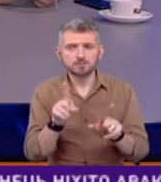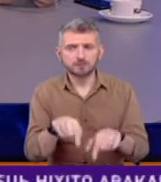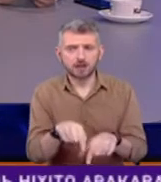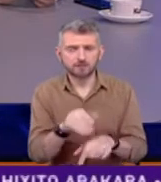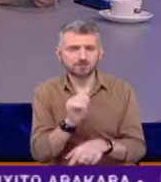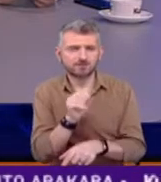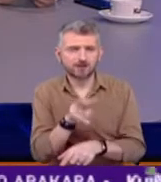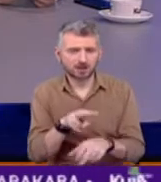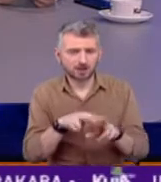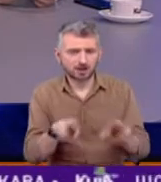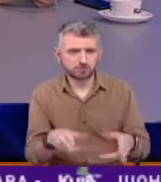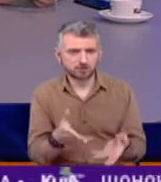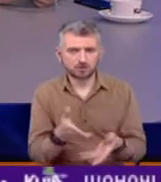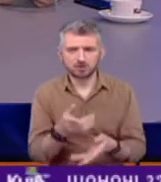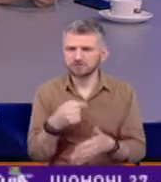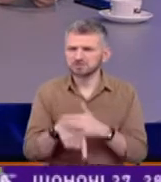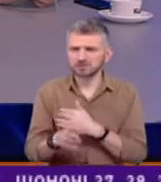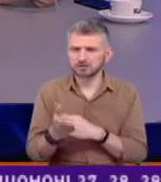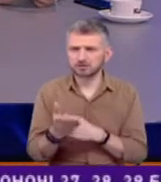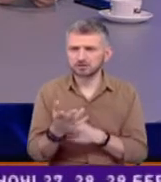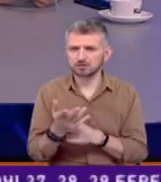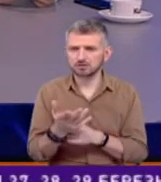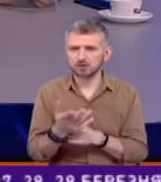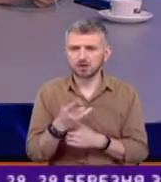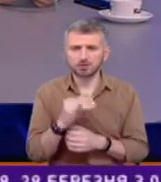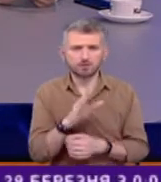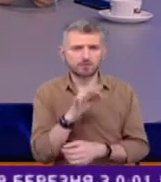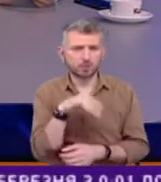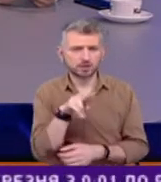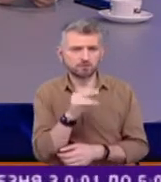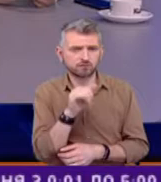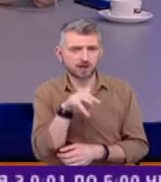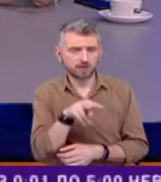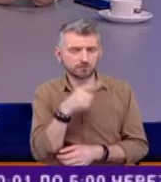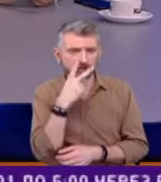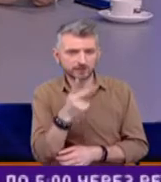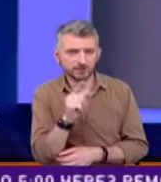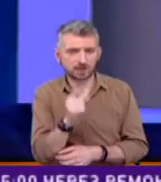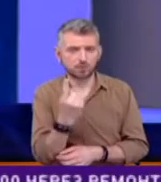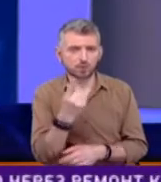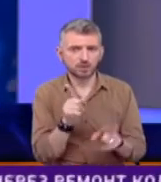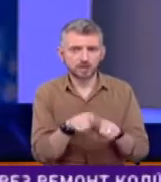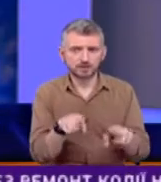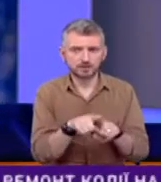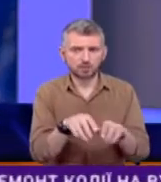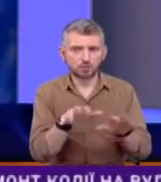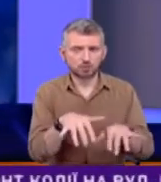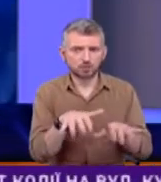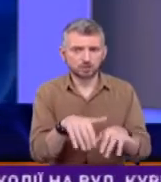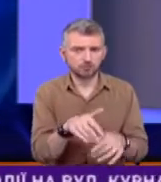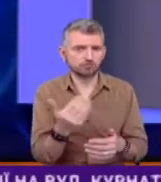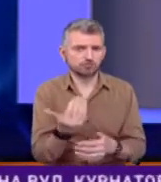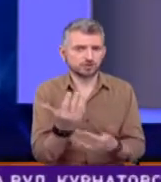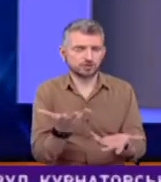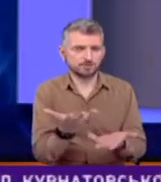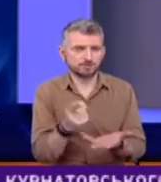файли однакові. Тобто це або... Як це файли? Ну, Word-файл, ви дивитеся, там одна і та сама комп'ютер, на якому він